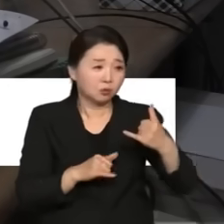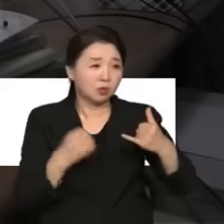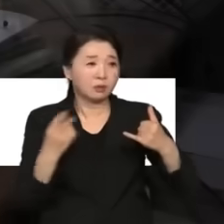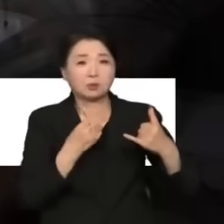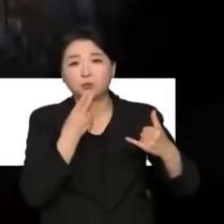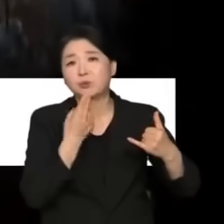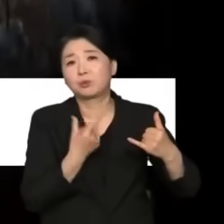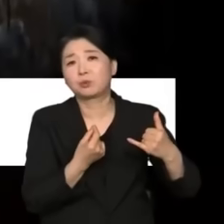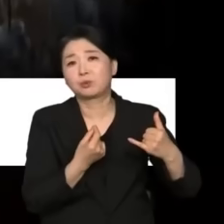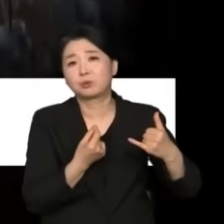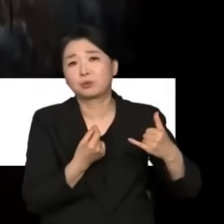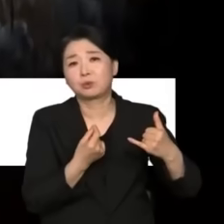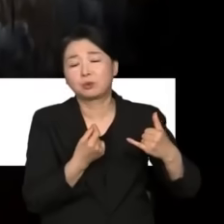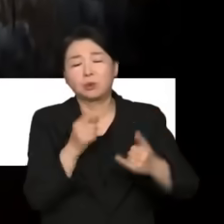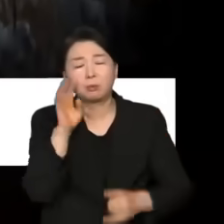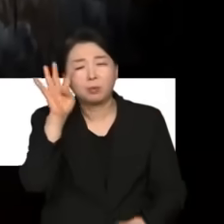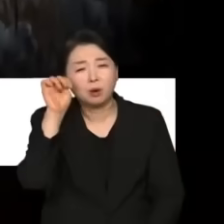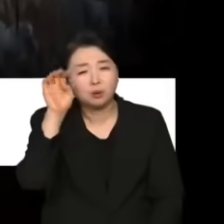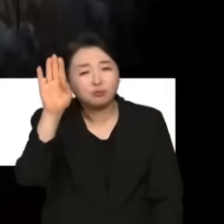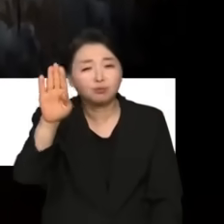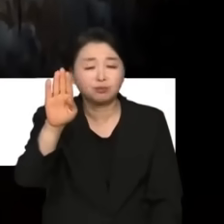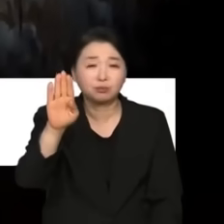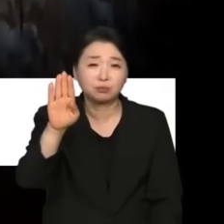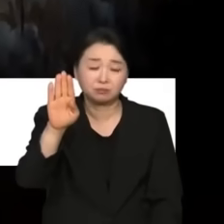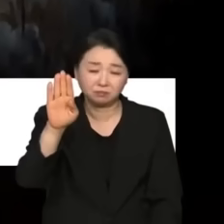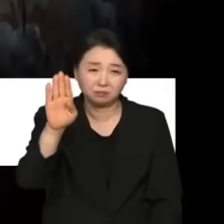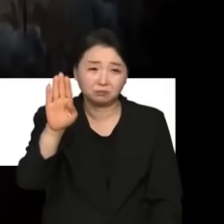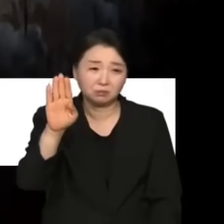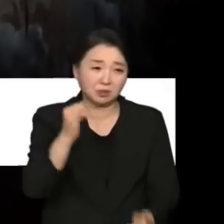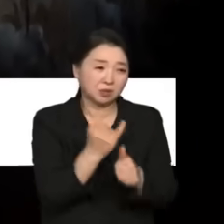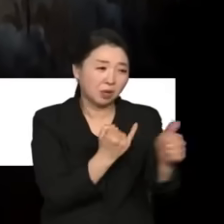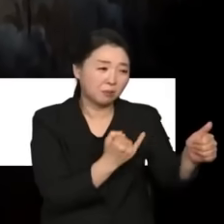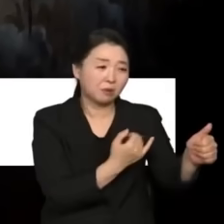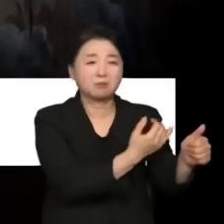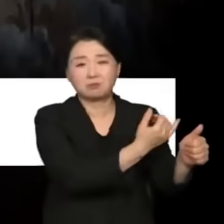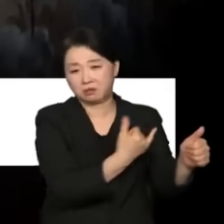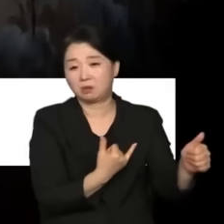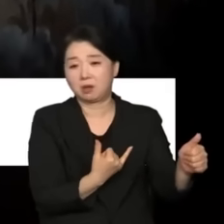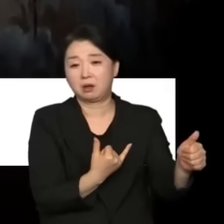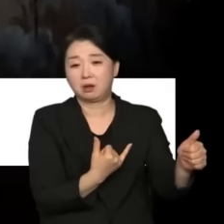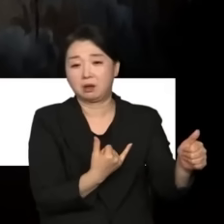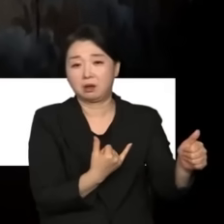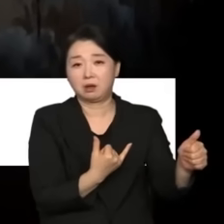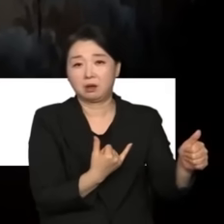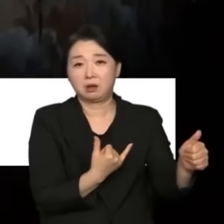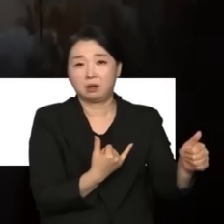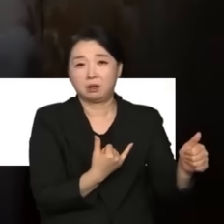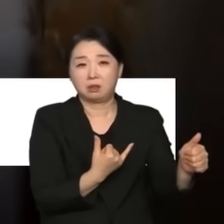없었고요 며칠 지나서 이제 남편한테서 전화 왔어요